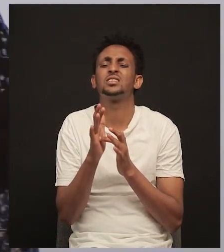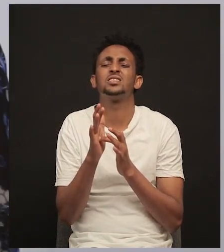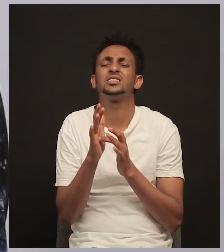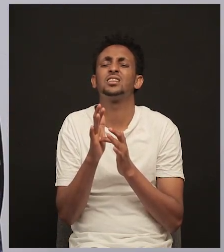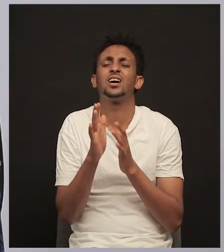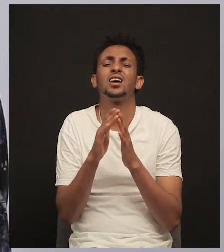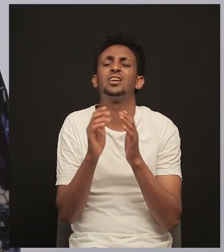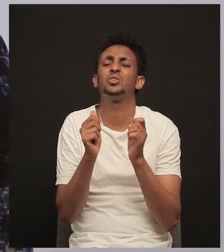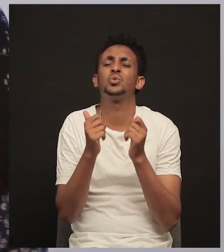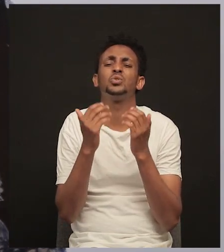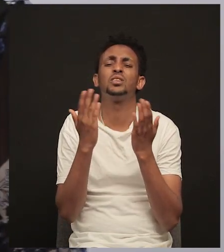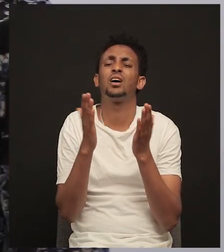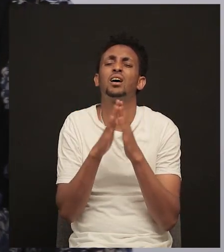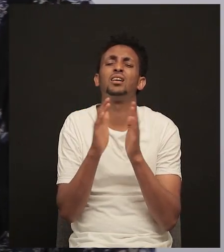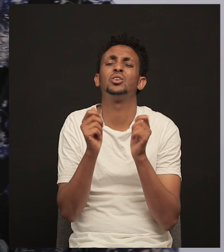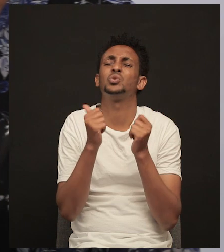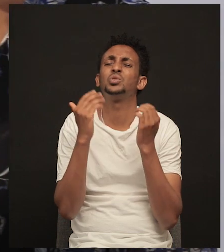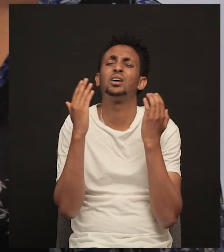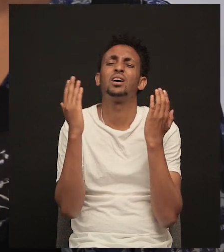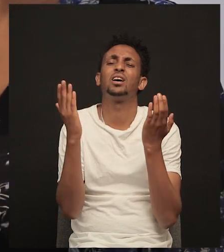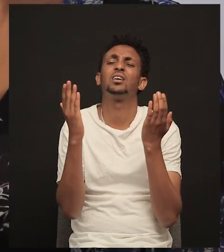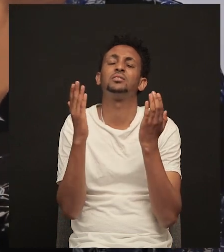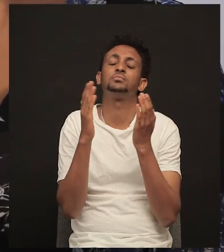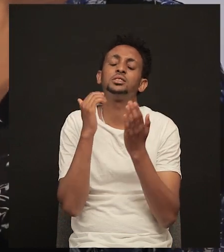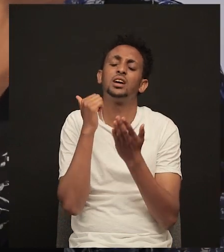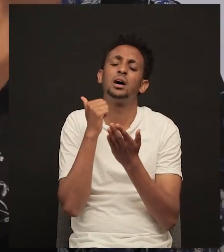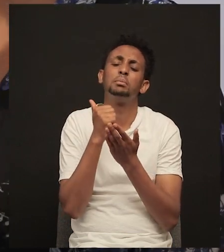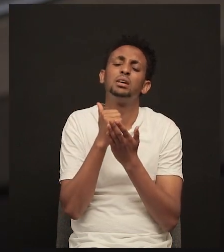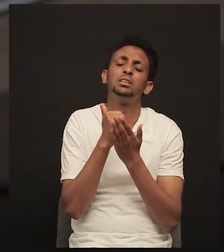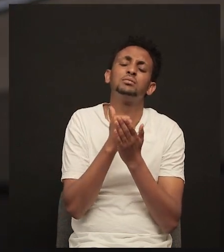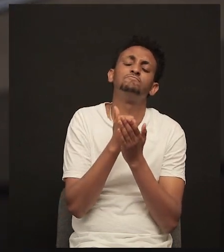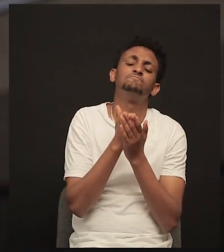ኢየሱስ ሃሌሉያ ሃሌሉያ